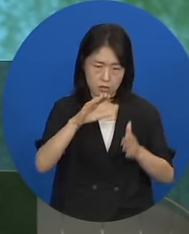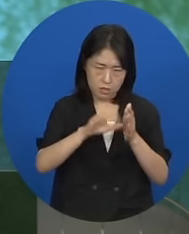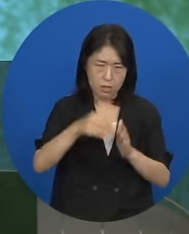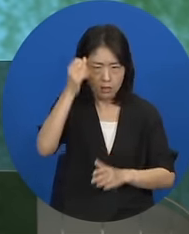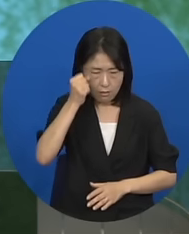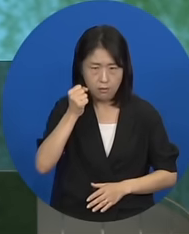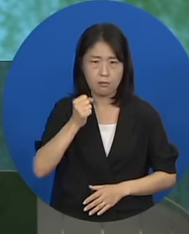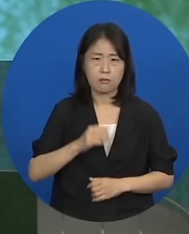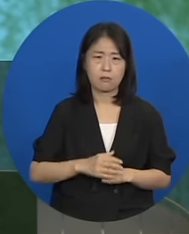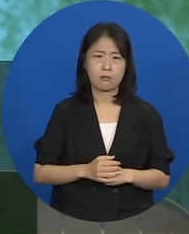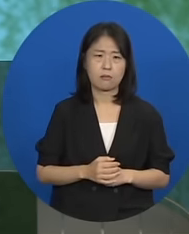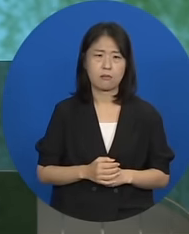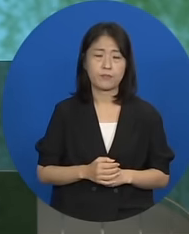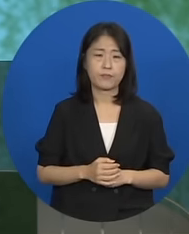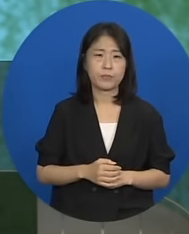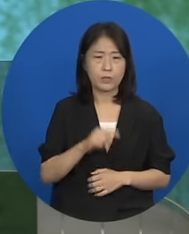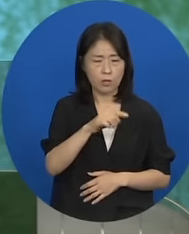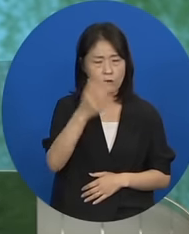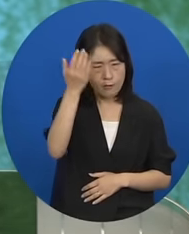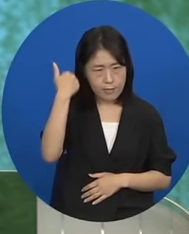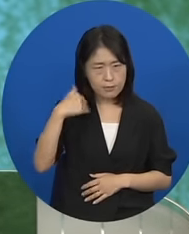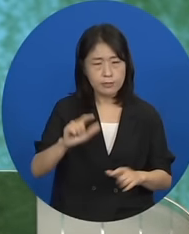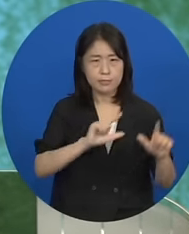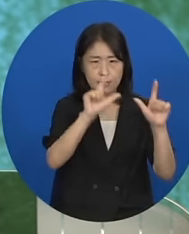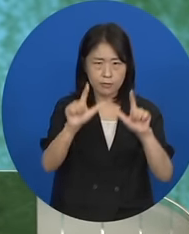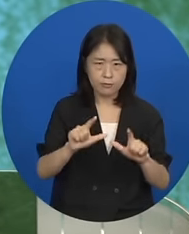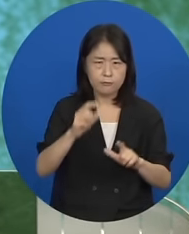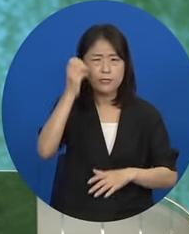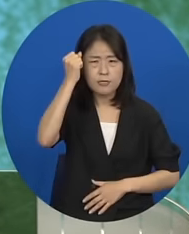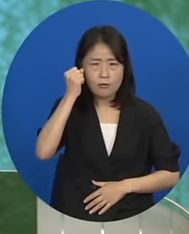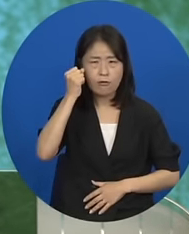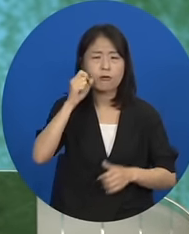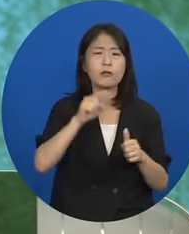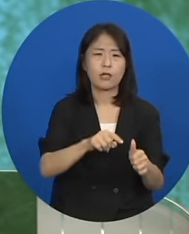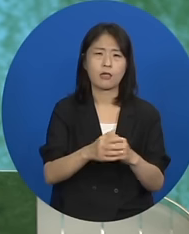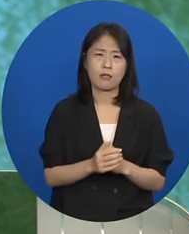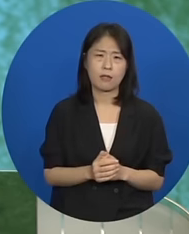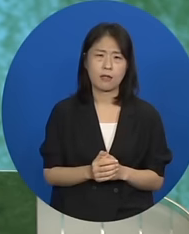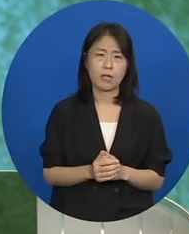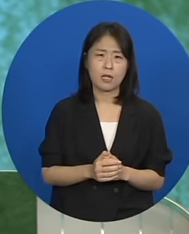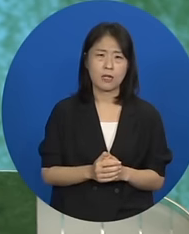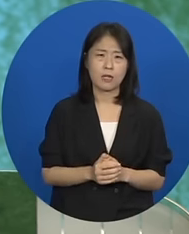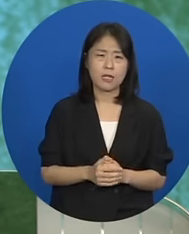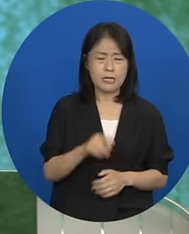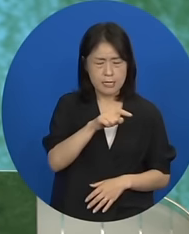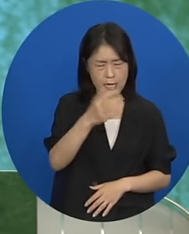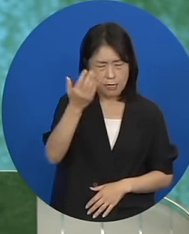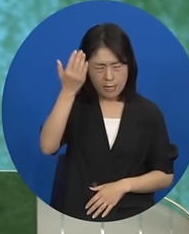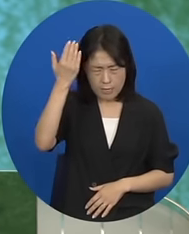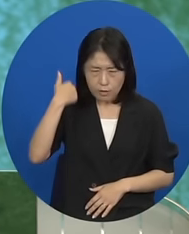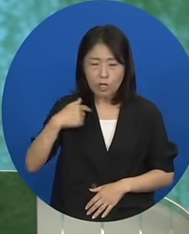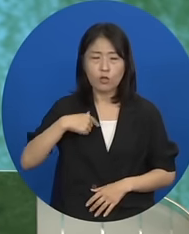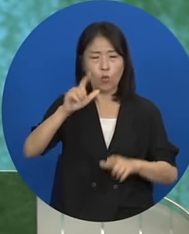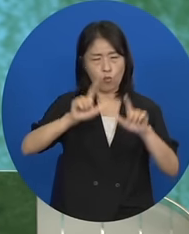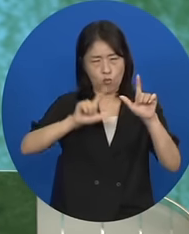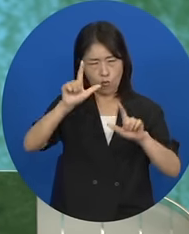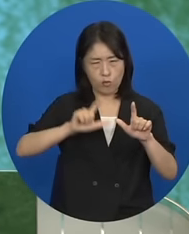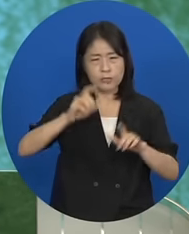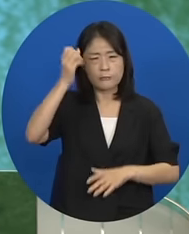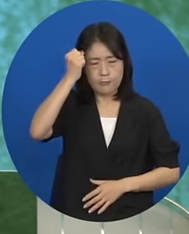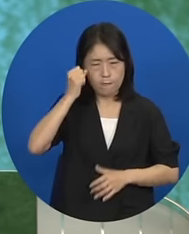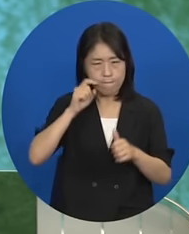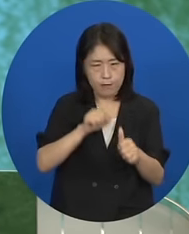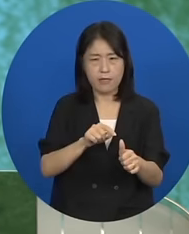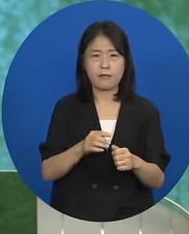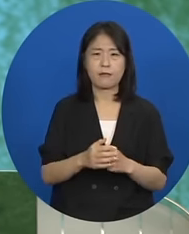네가 과거에 어떻게 살았는지를 기억해 개구리 올챙이적 잊으면 안